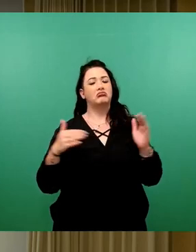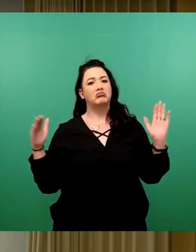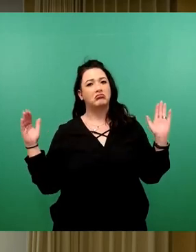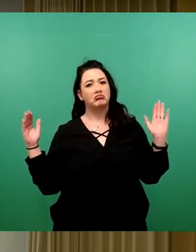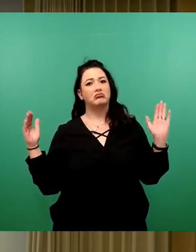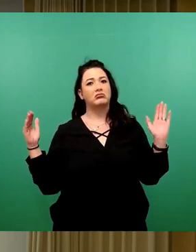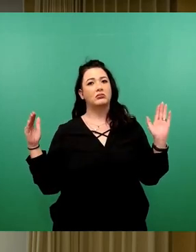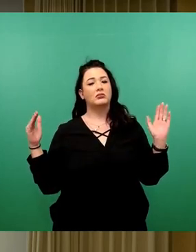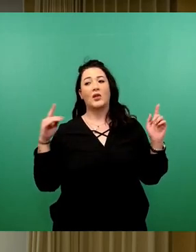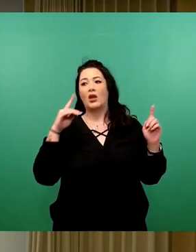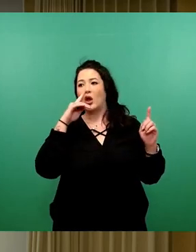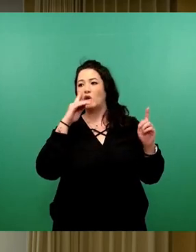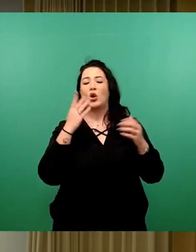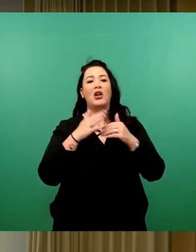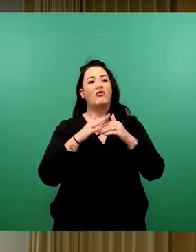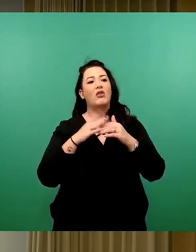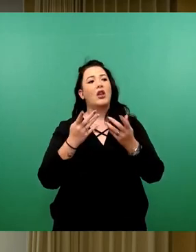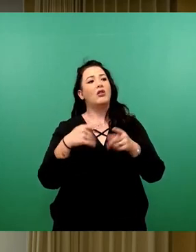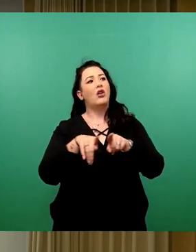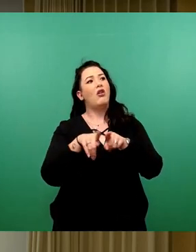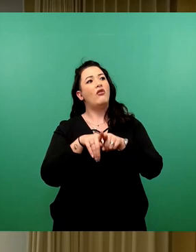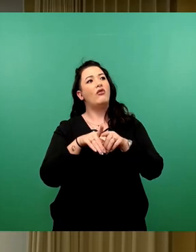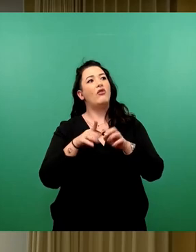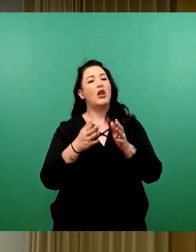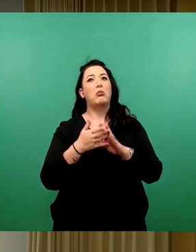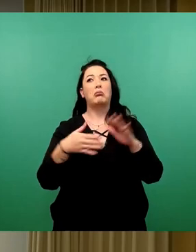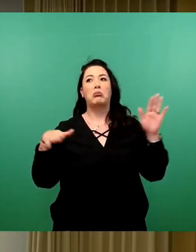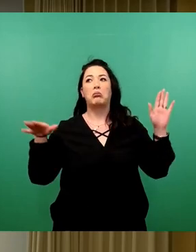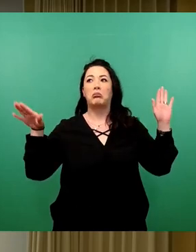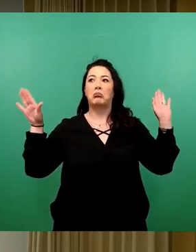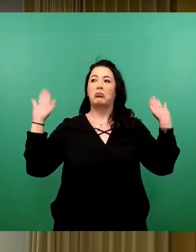die Hände übereinander schlagender Scheubach, der bis zum Schluss